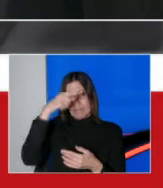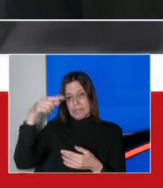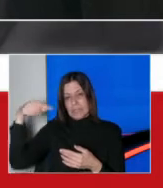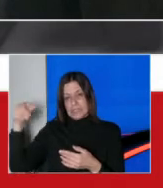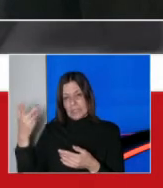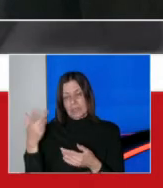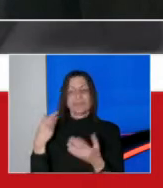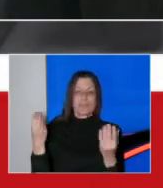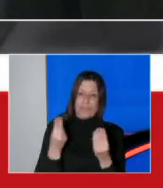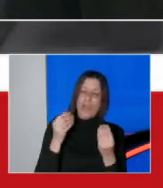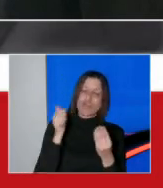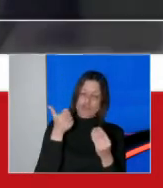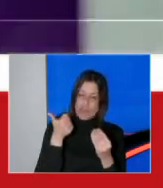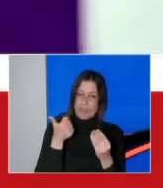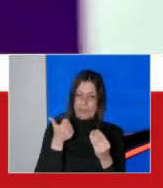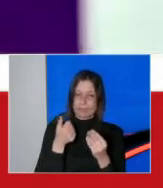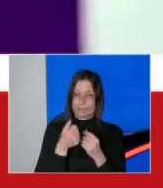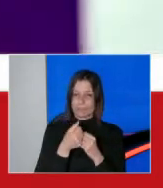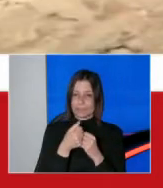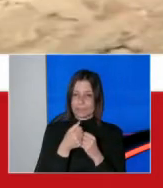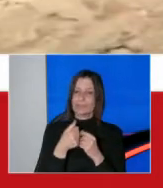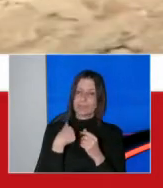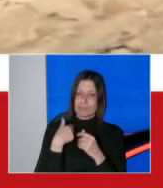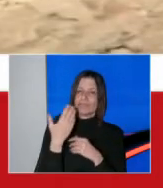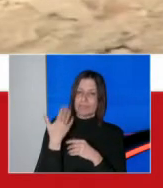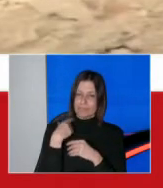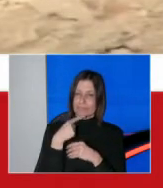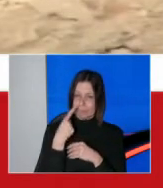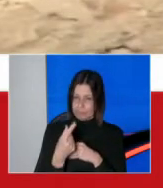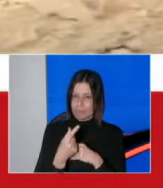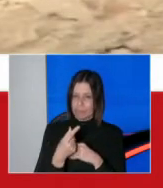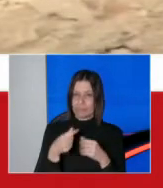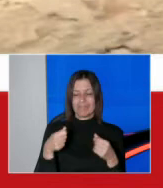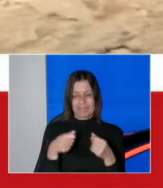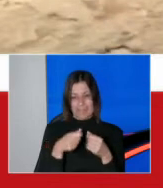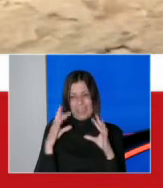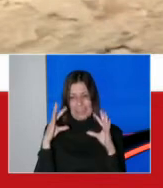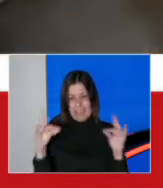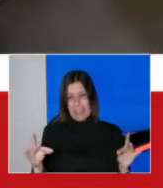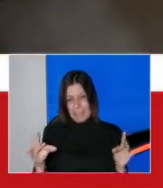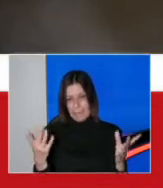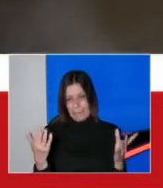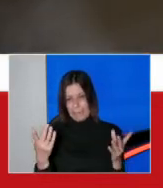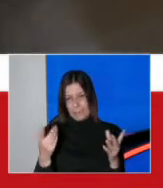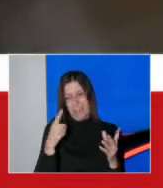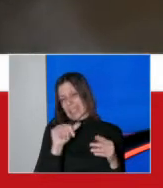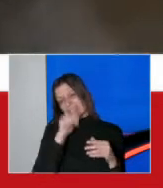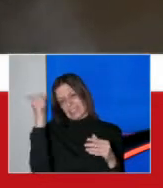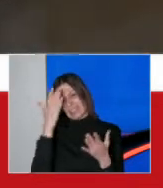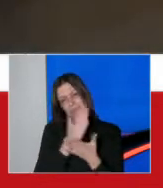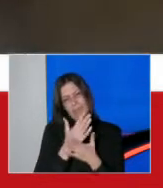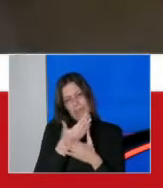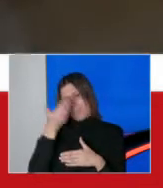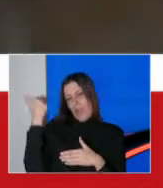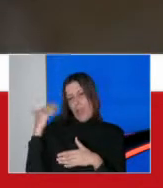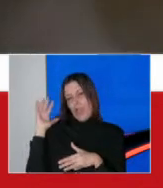אז תראו, קודם כל, בהחלט הייתי אומר שמבחינת הנדבקים, ה-C